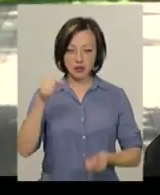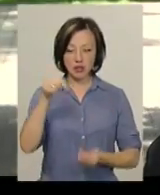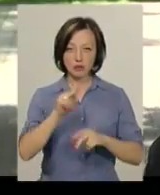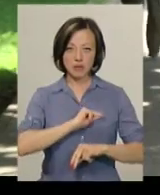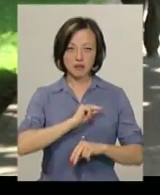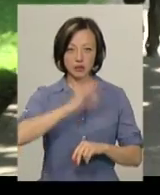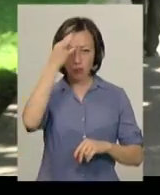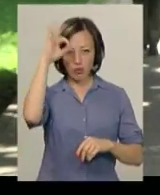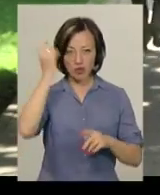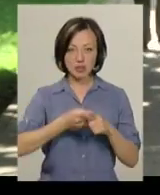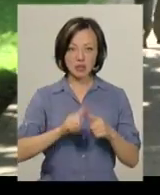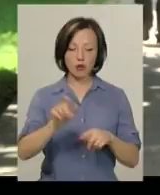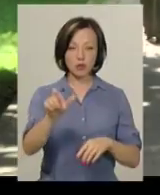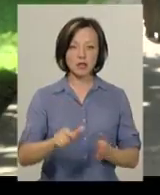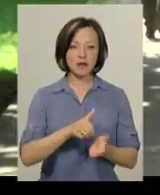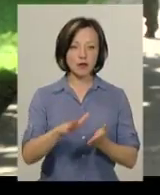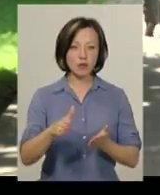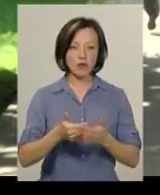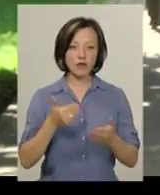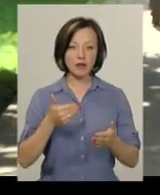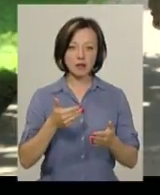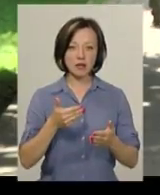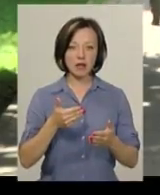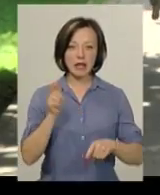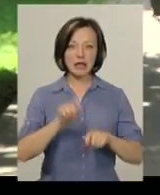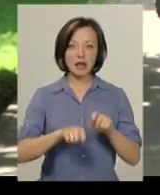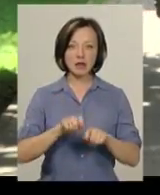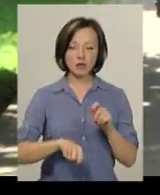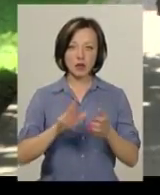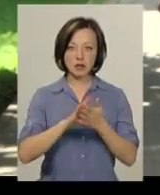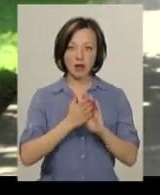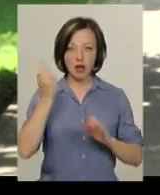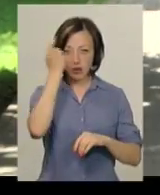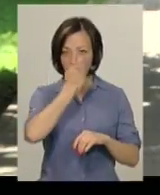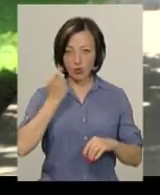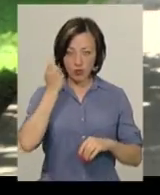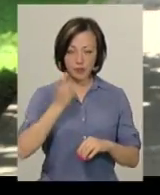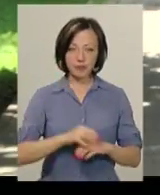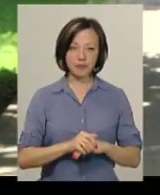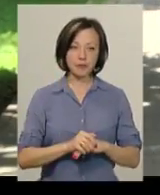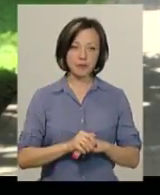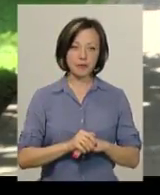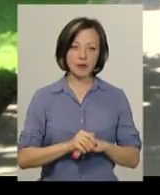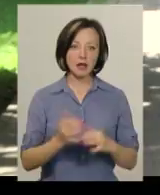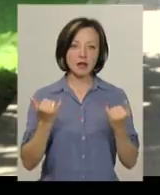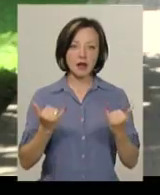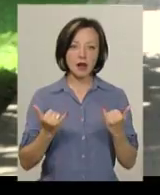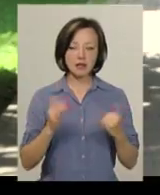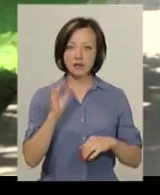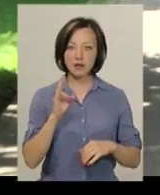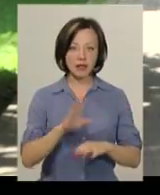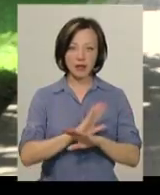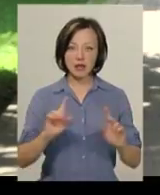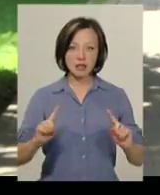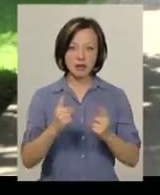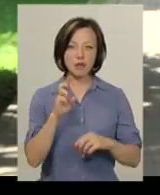працівнику поліції. Ця людина відмовилася від проходження тесту на стан алкогольного сп'яніння. Наразі він не